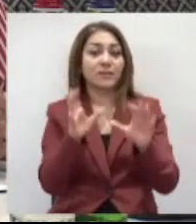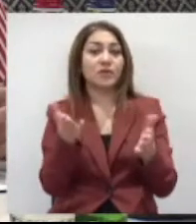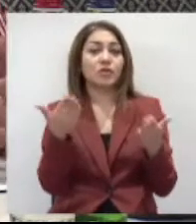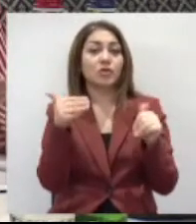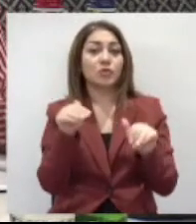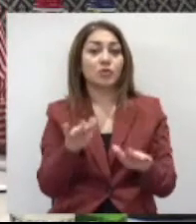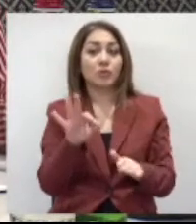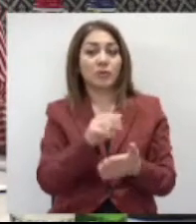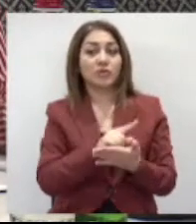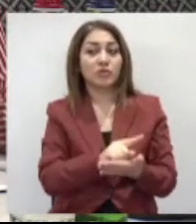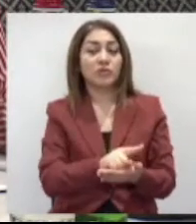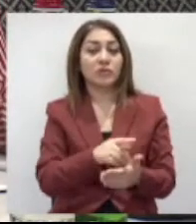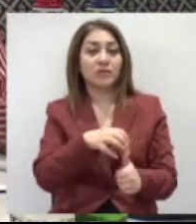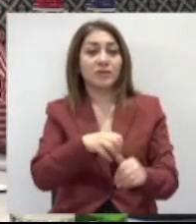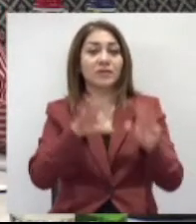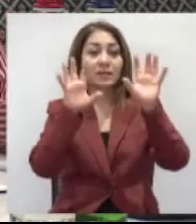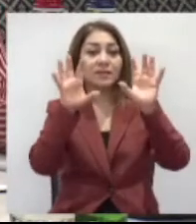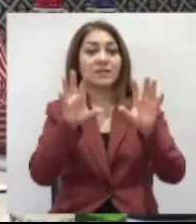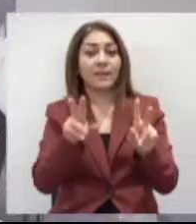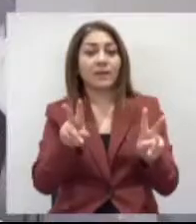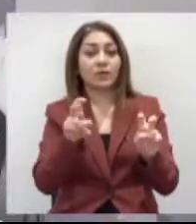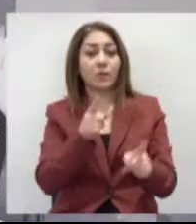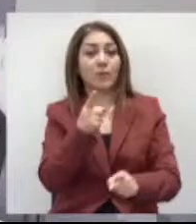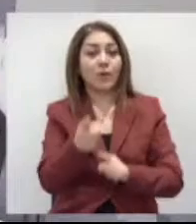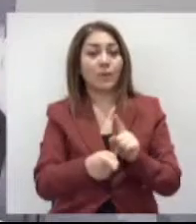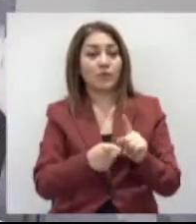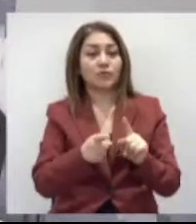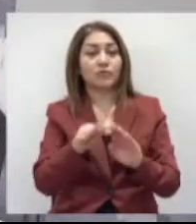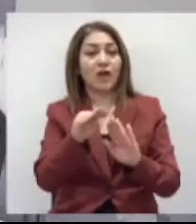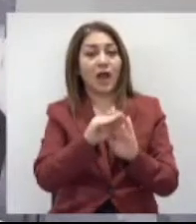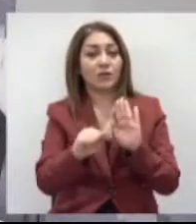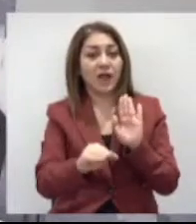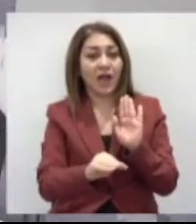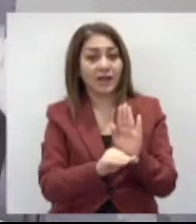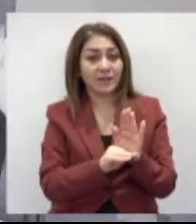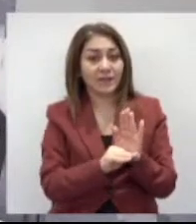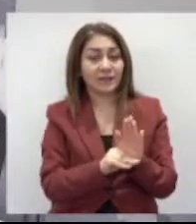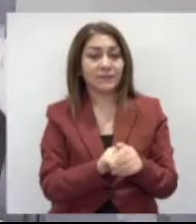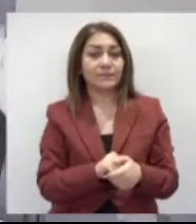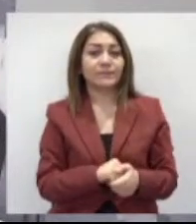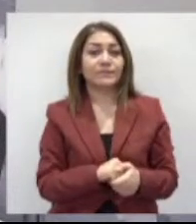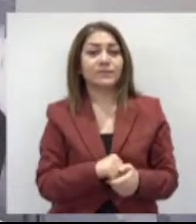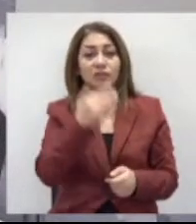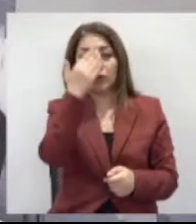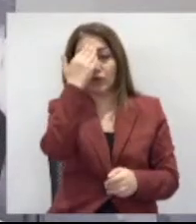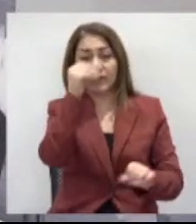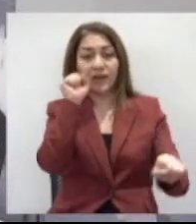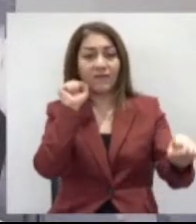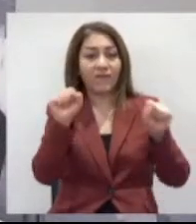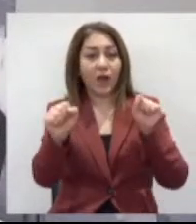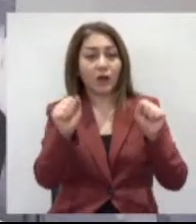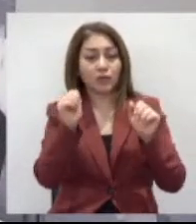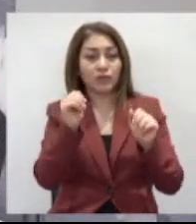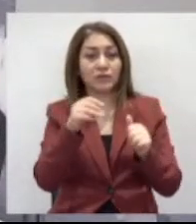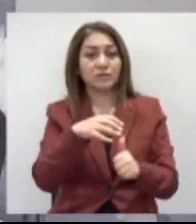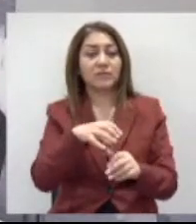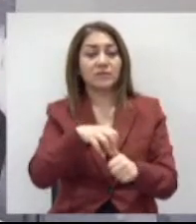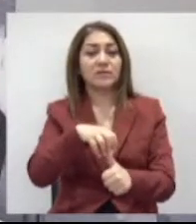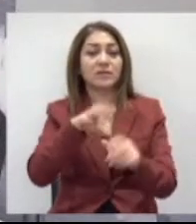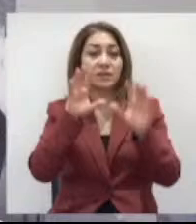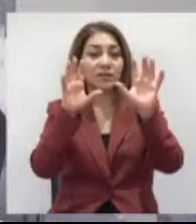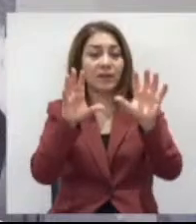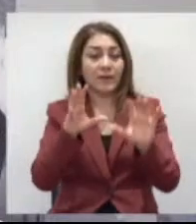անդրադարձ լինի։ Սահմանադրության փոփոխությունների կառուցակարգերը բնականաբար, անմիջական ժողովրդավարության սահմանադրական